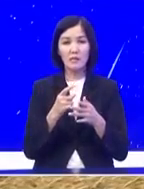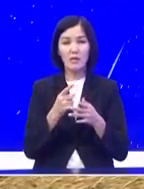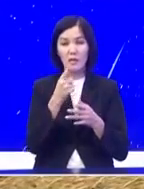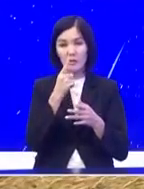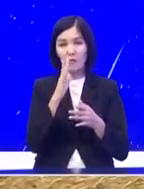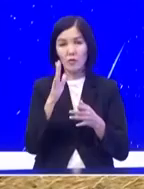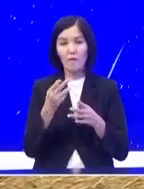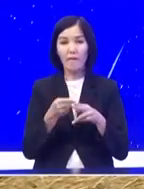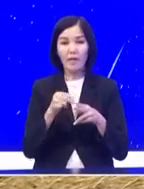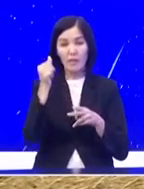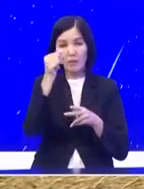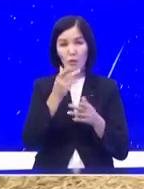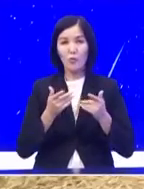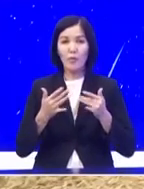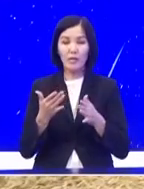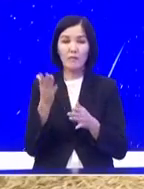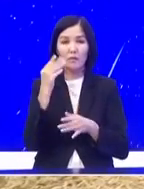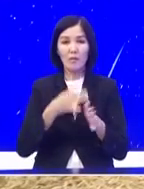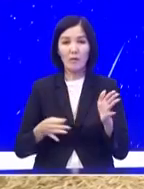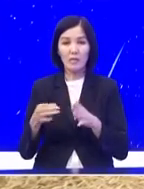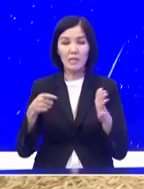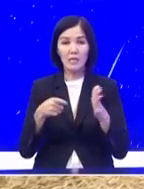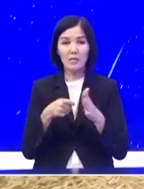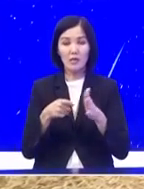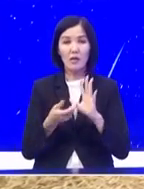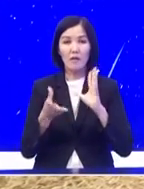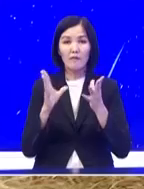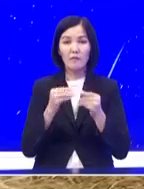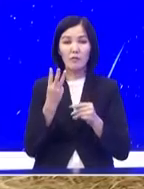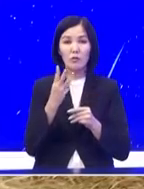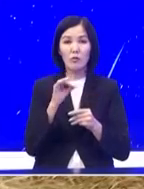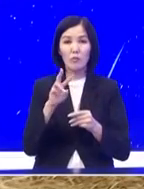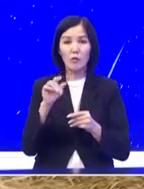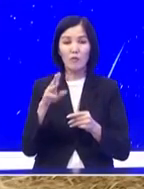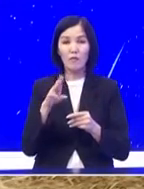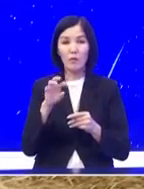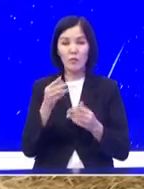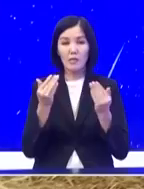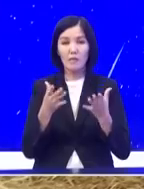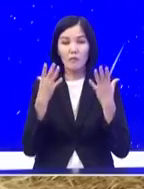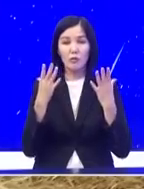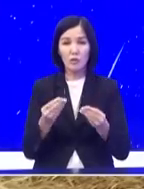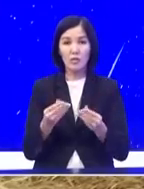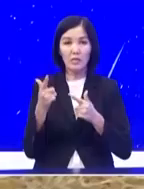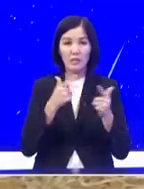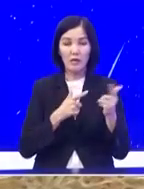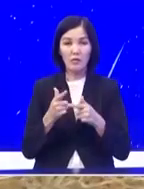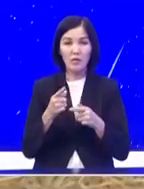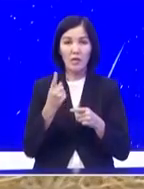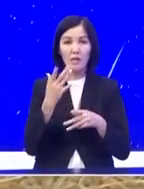период. В этом году потребность Алматинской области в кормовых травах составляет порядка 3 000 000 тонн. На сегодняшний день уже заготовлено